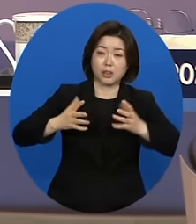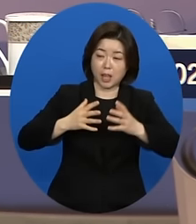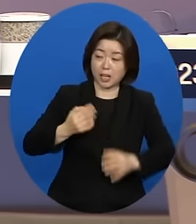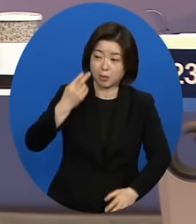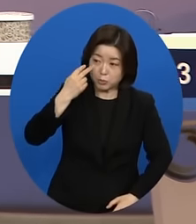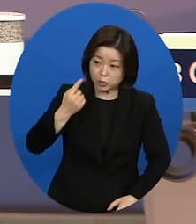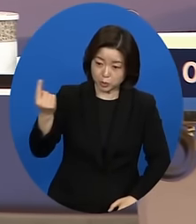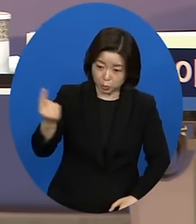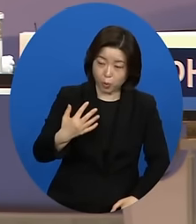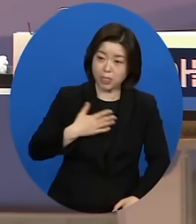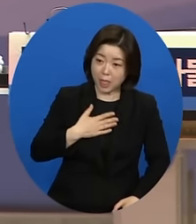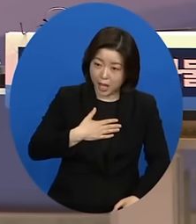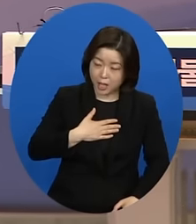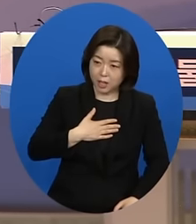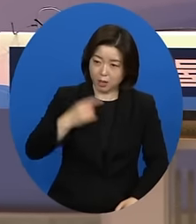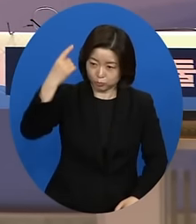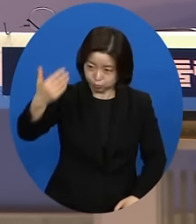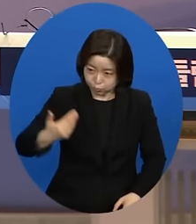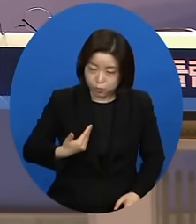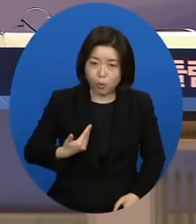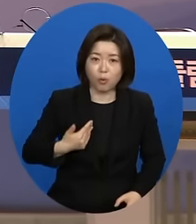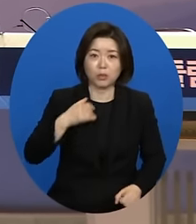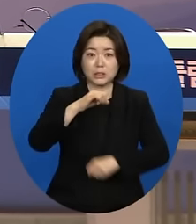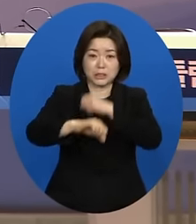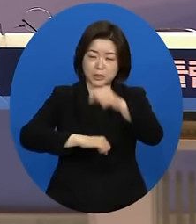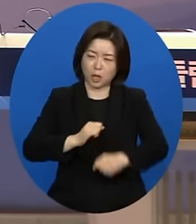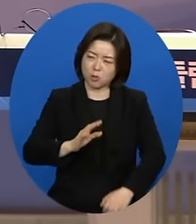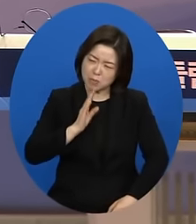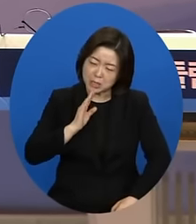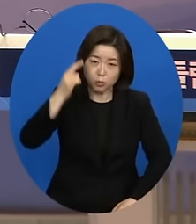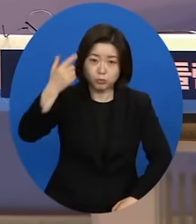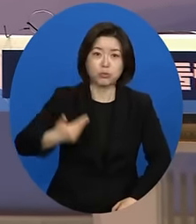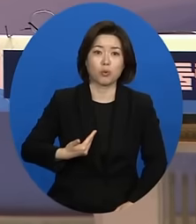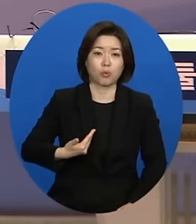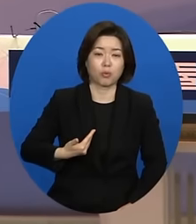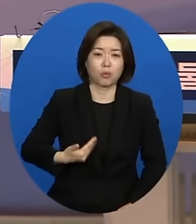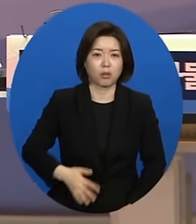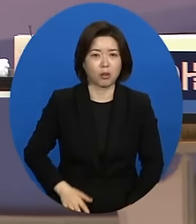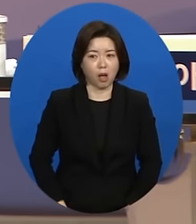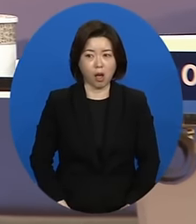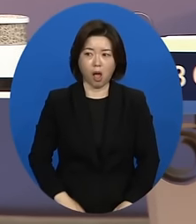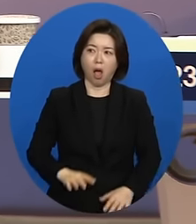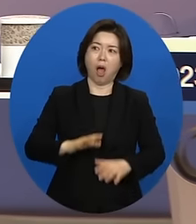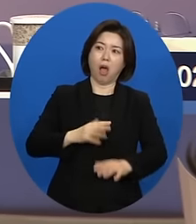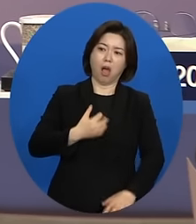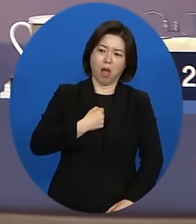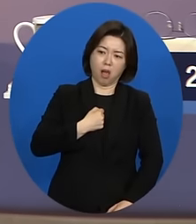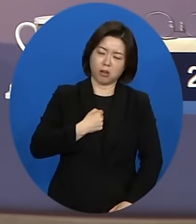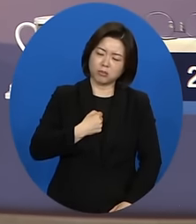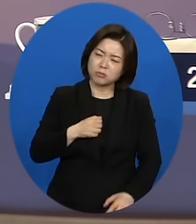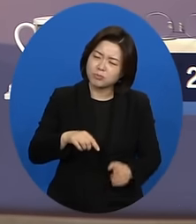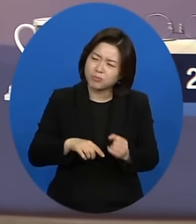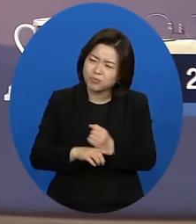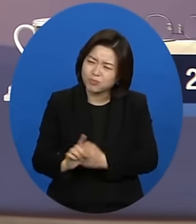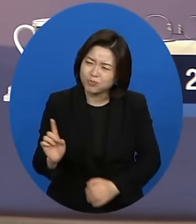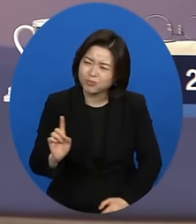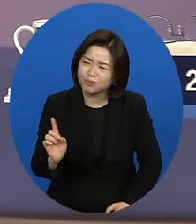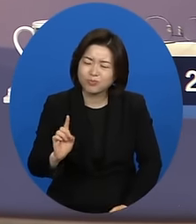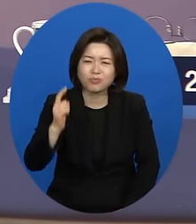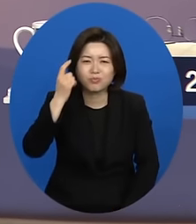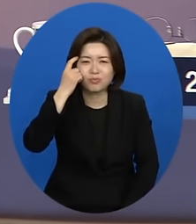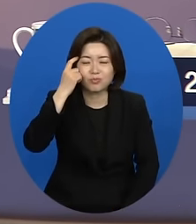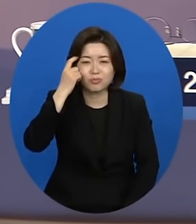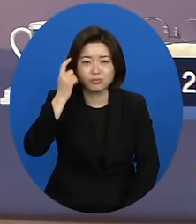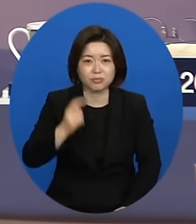보고 자유해? 그 말을 듣고 제가 섬찟하더라고요. 이게 무슨 얘기를 하시려는 거지?